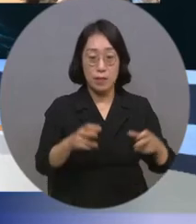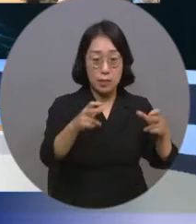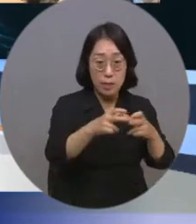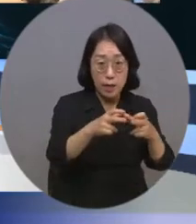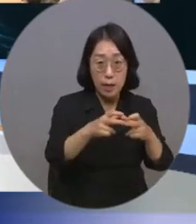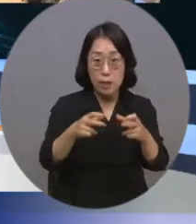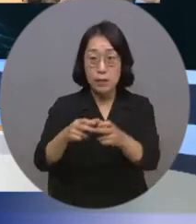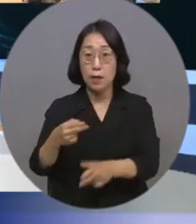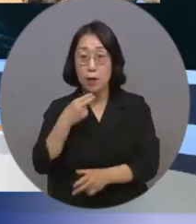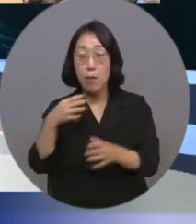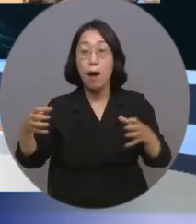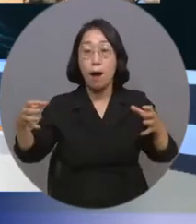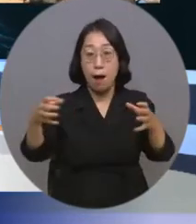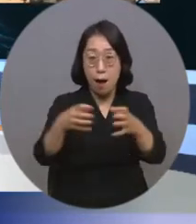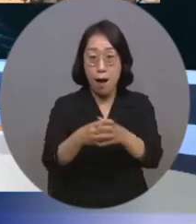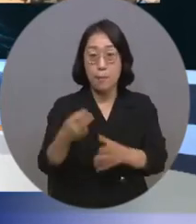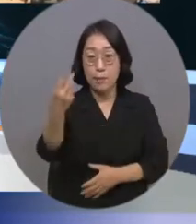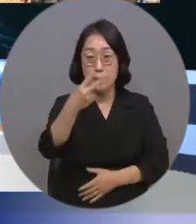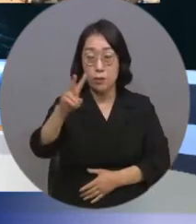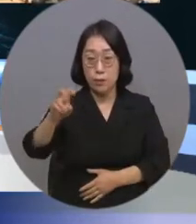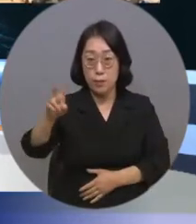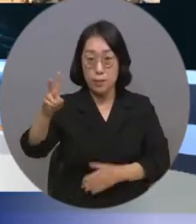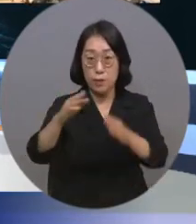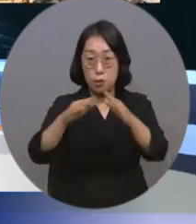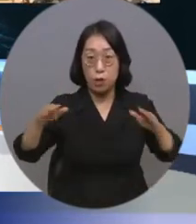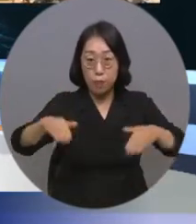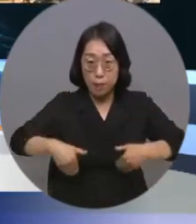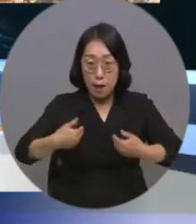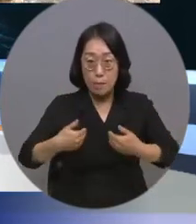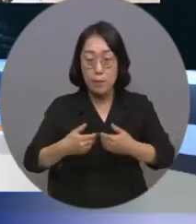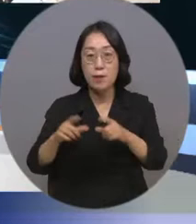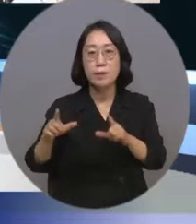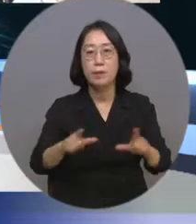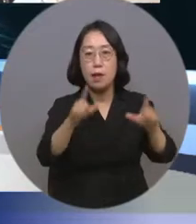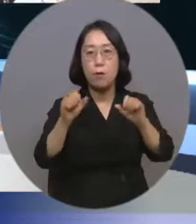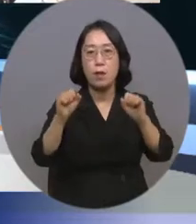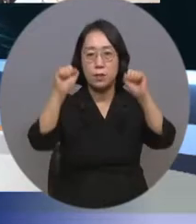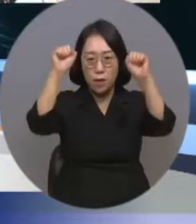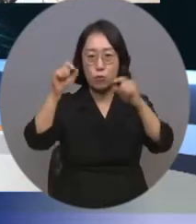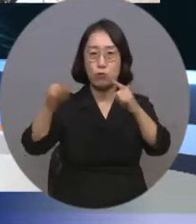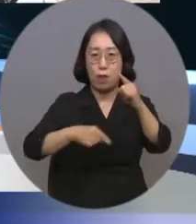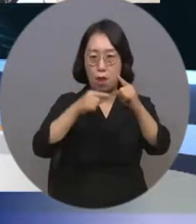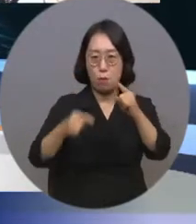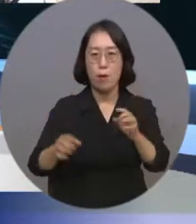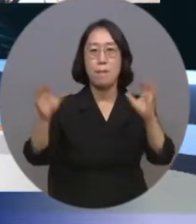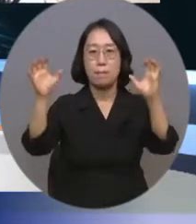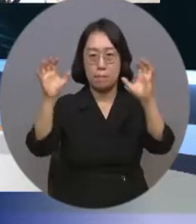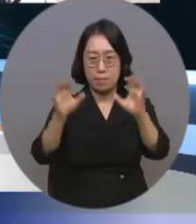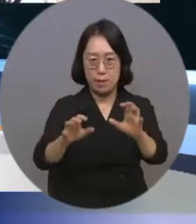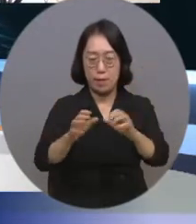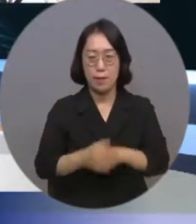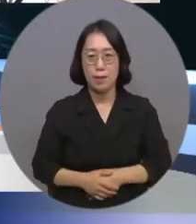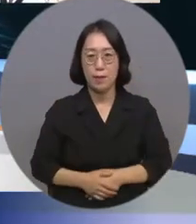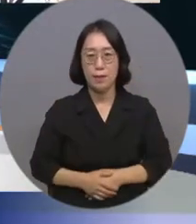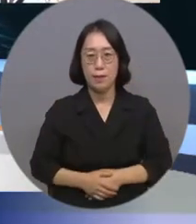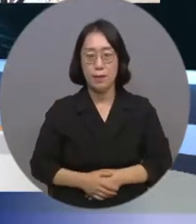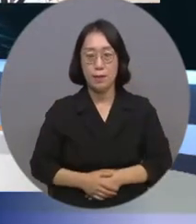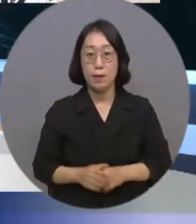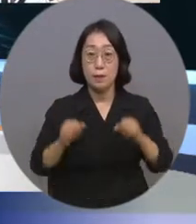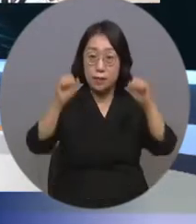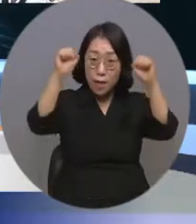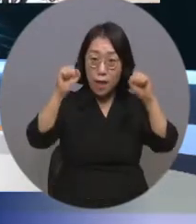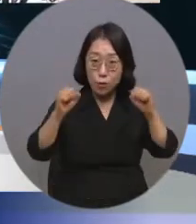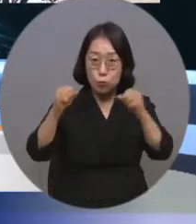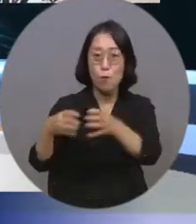장애인과 비장애인이 함께하는 2022 전남 장애인 생활체육대회가 해남에서 개최됐습니다 체육을 통해